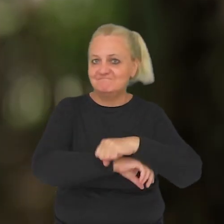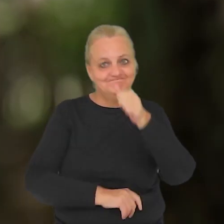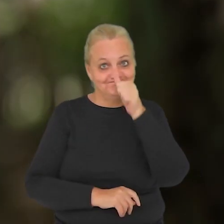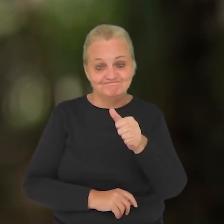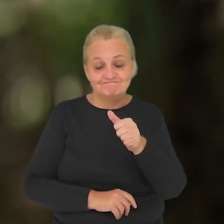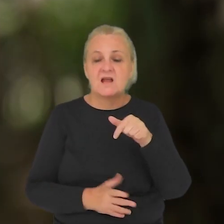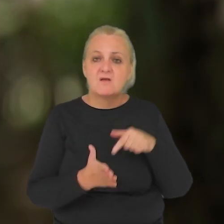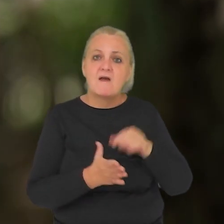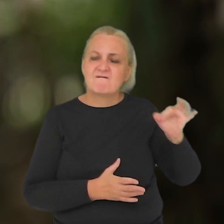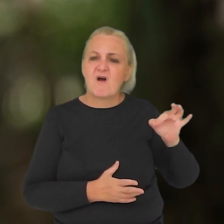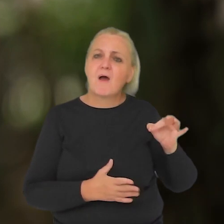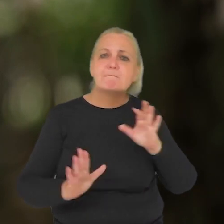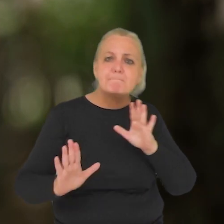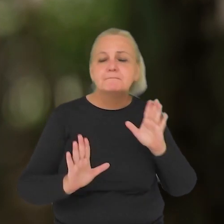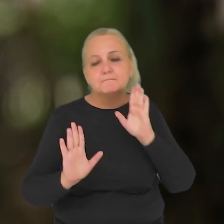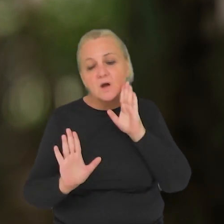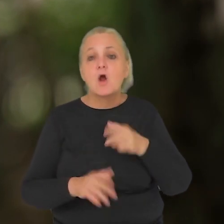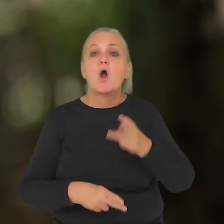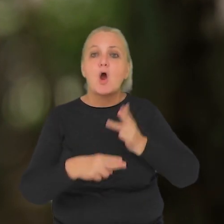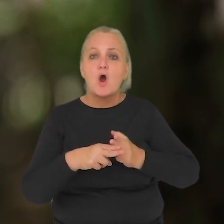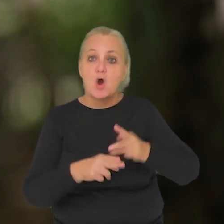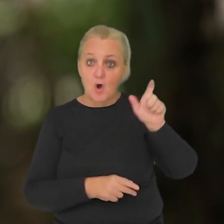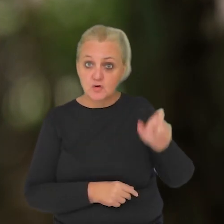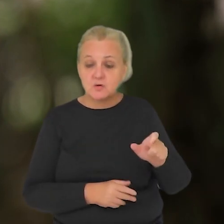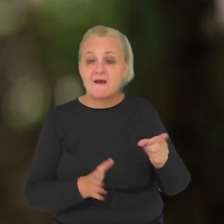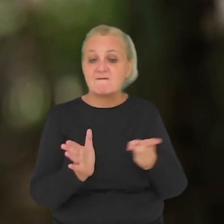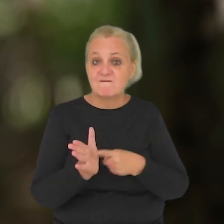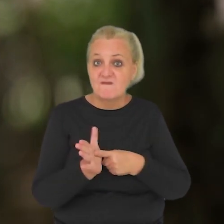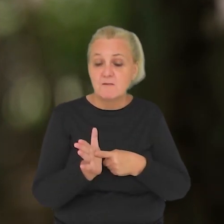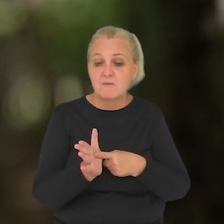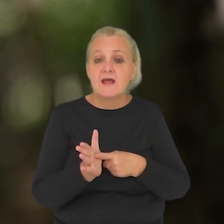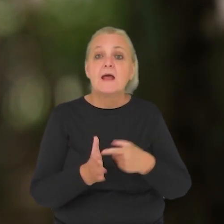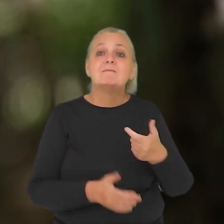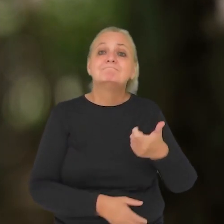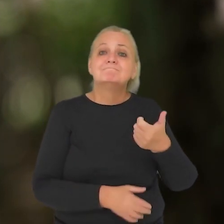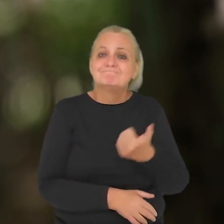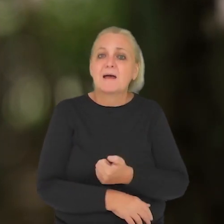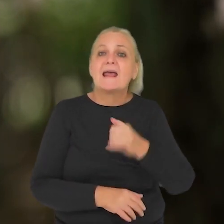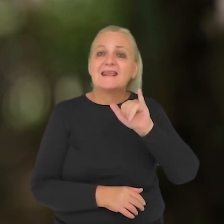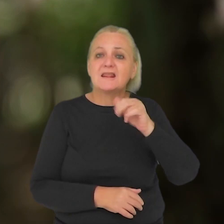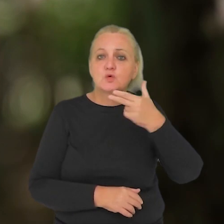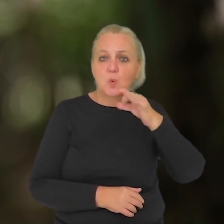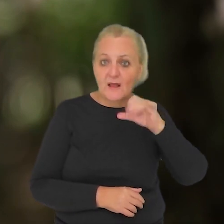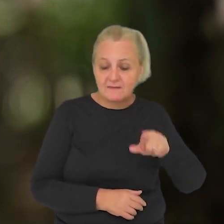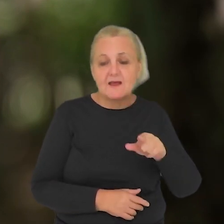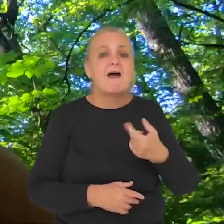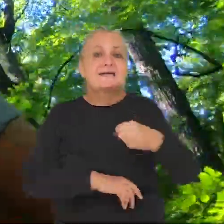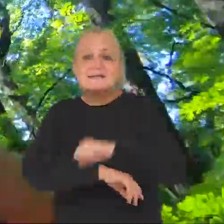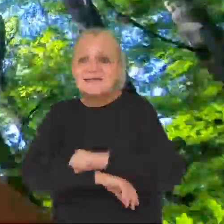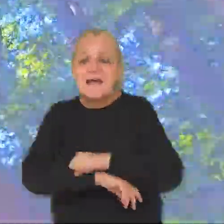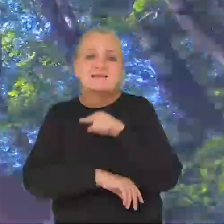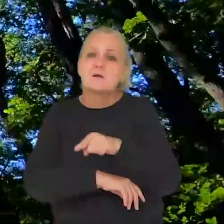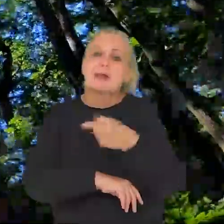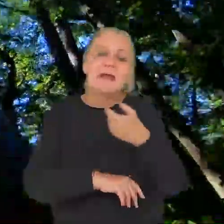wielkie wizjonerstwo, jego powiedział prawie, bo u pacjenta, który wymaga do życia leczenia insuliną, nie zastąpi insuliny,